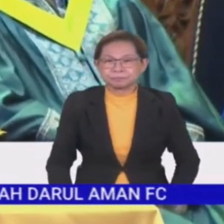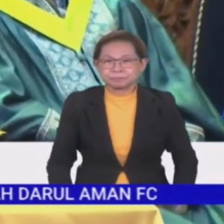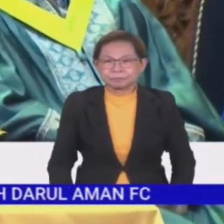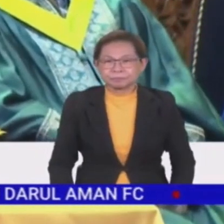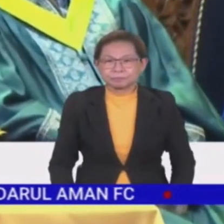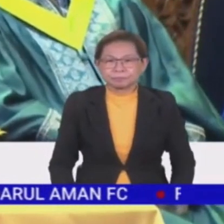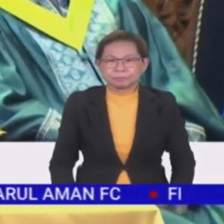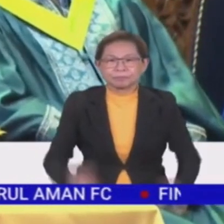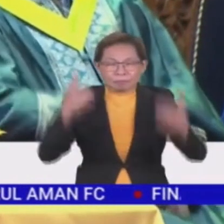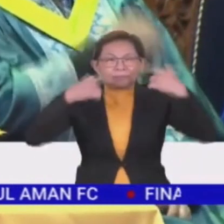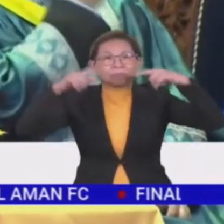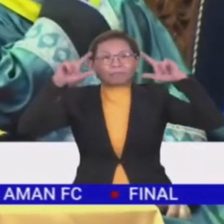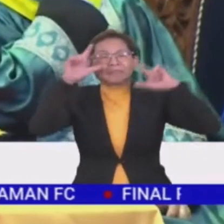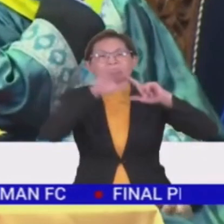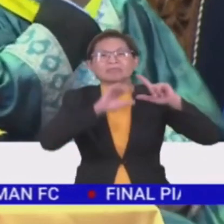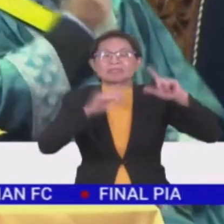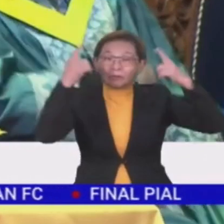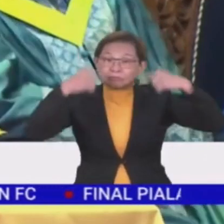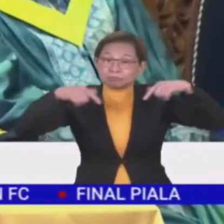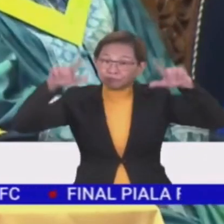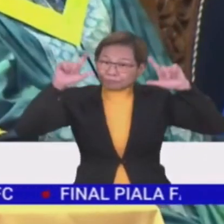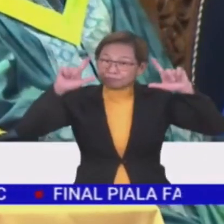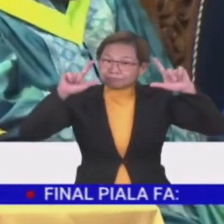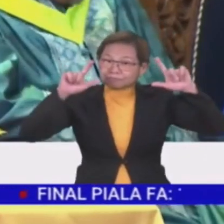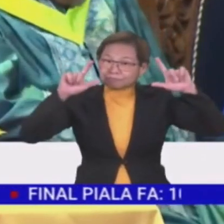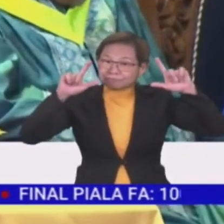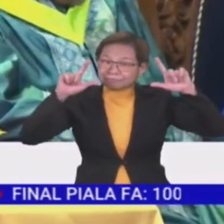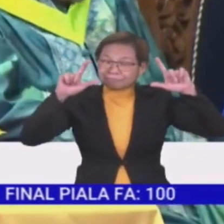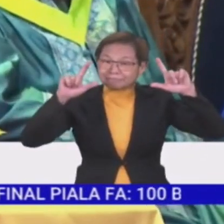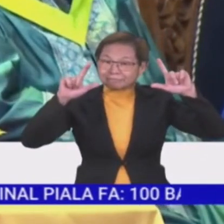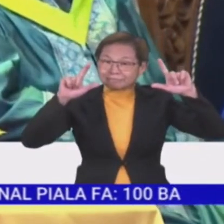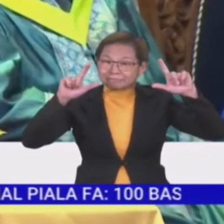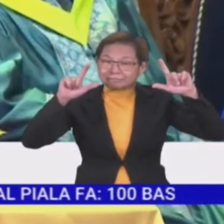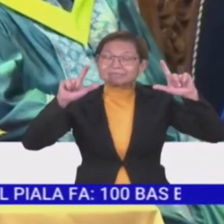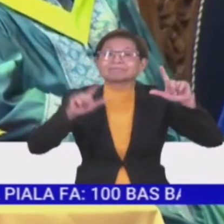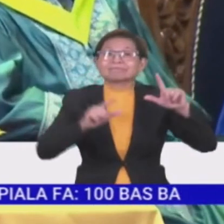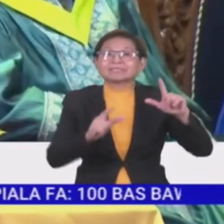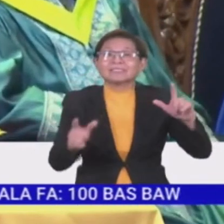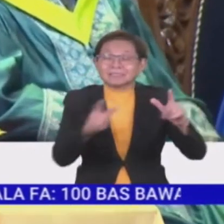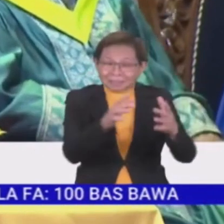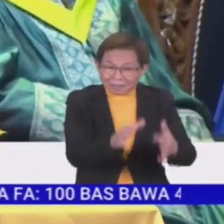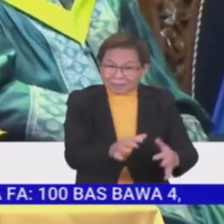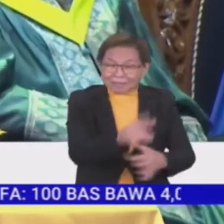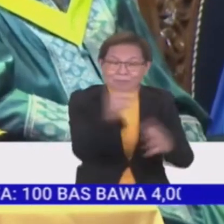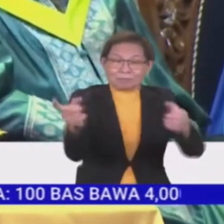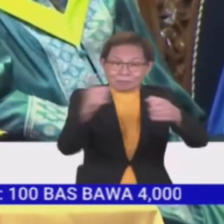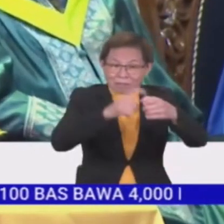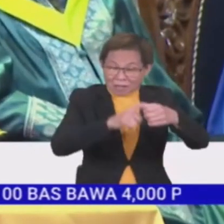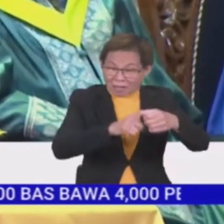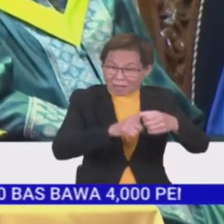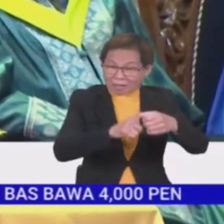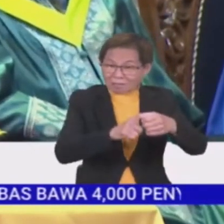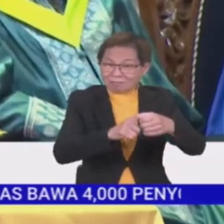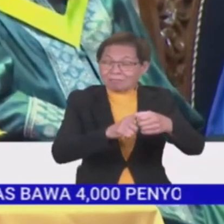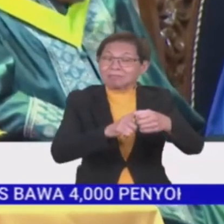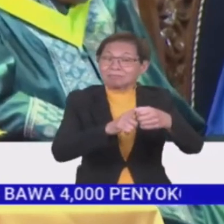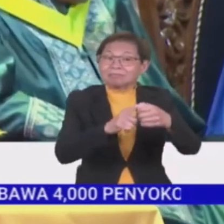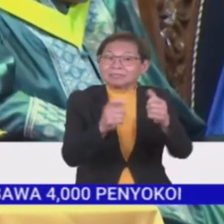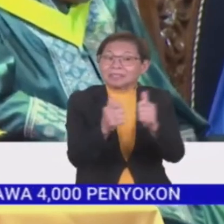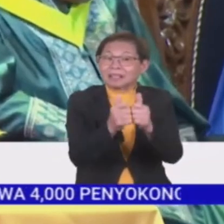Hai Marwah dan harga diri seorang manusia Hajrah berkait rapat dengan ilmu yang dimilikinya